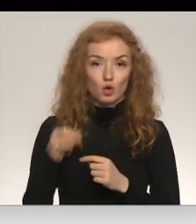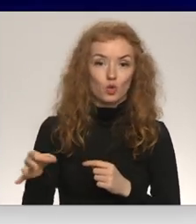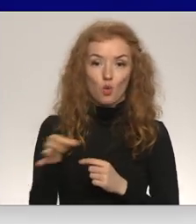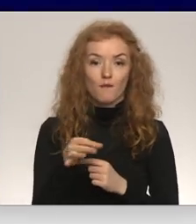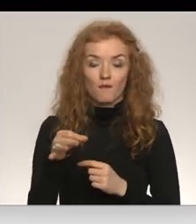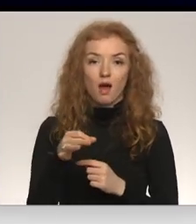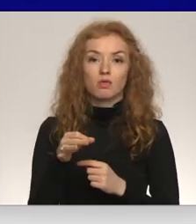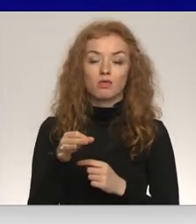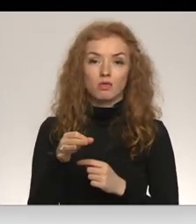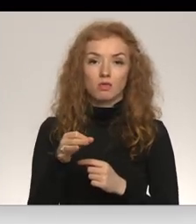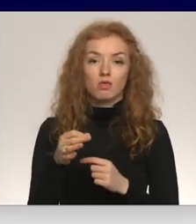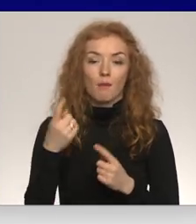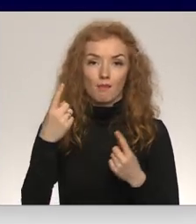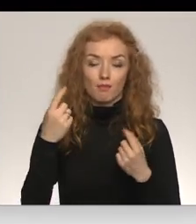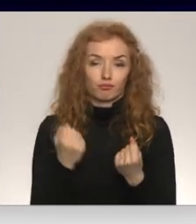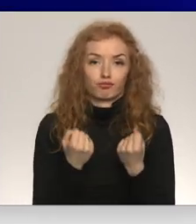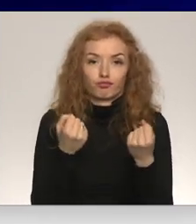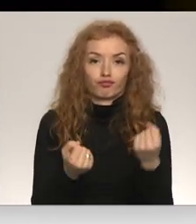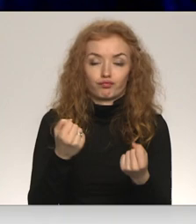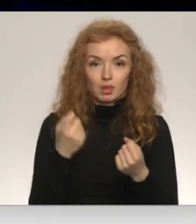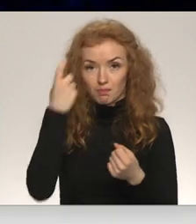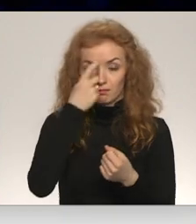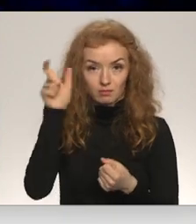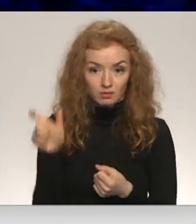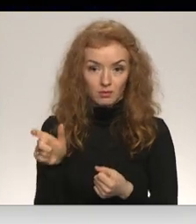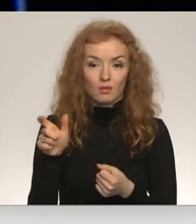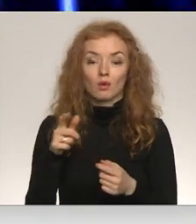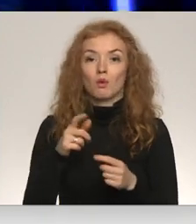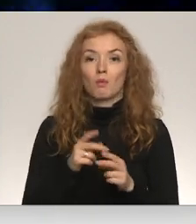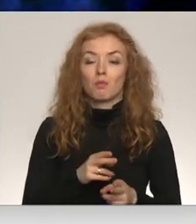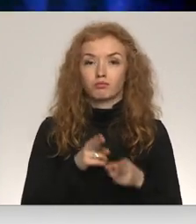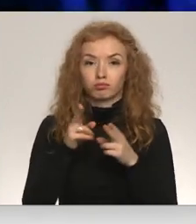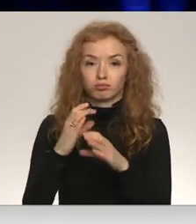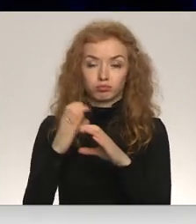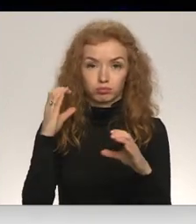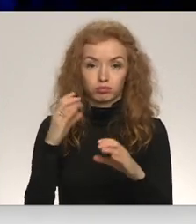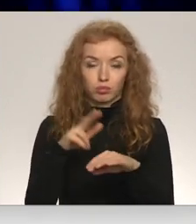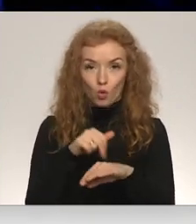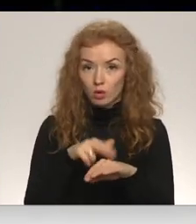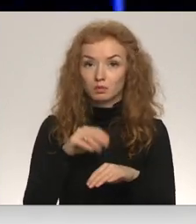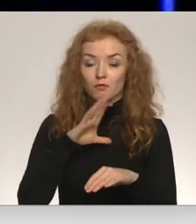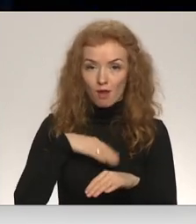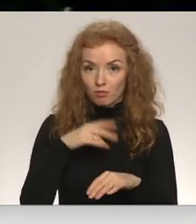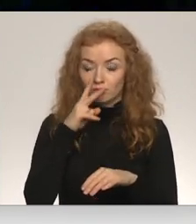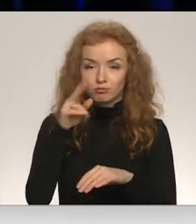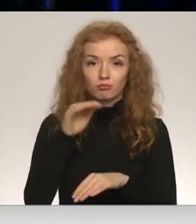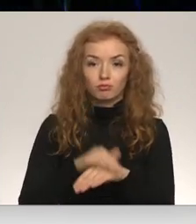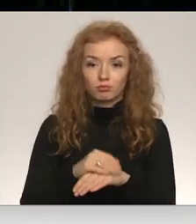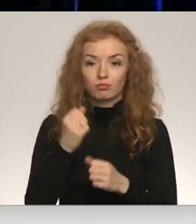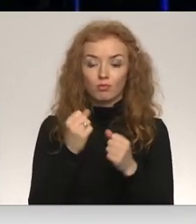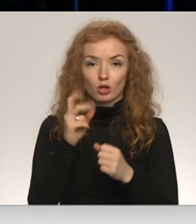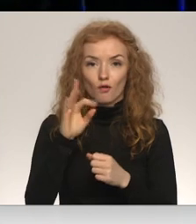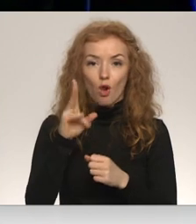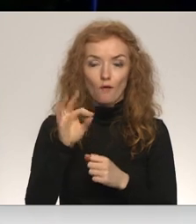pie transporta līdzekļa stūras atrodas persona alkohola reibumā. Izbraucot policijas norīkojumam, vēlāk tika atrasts automašīnas